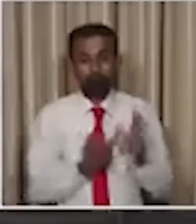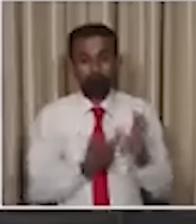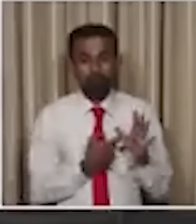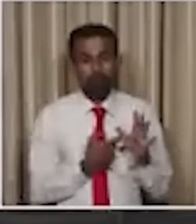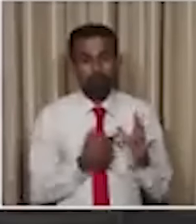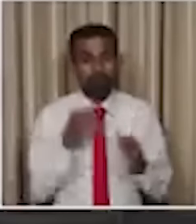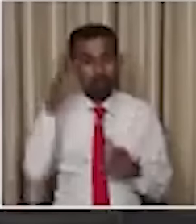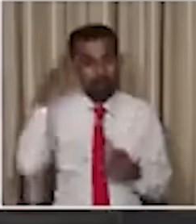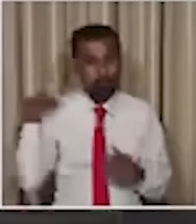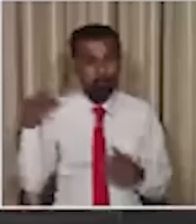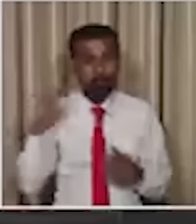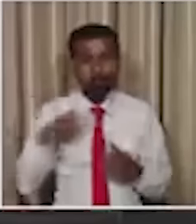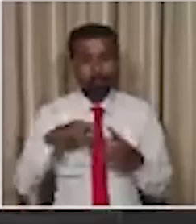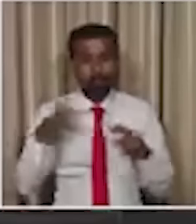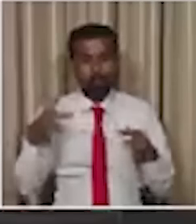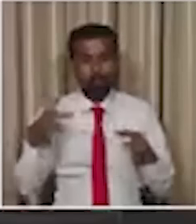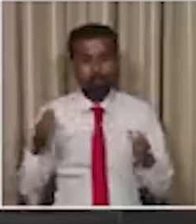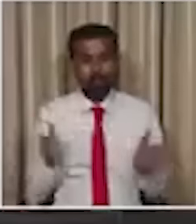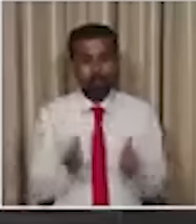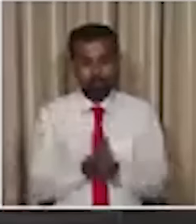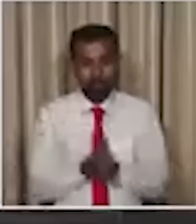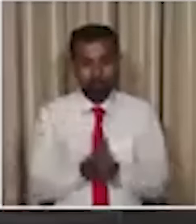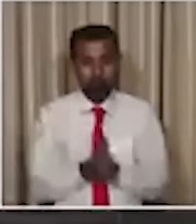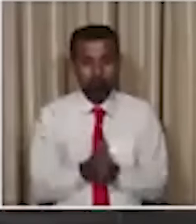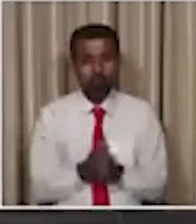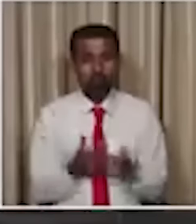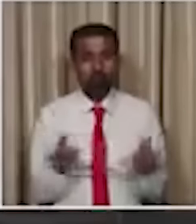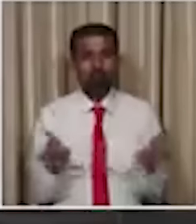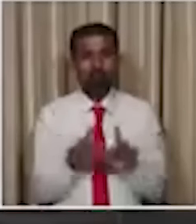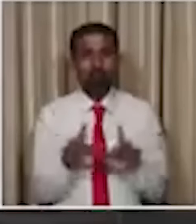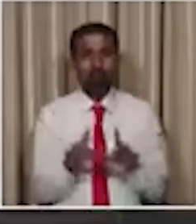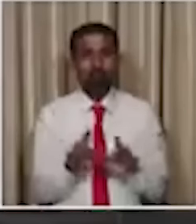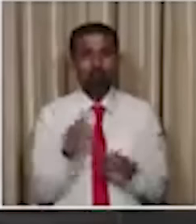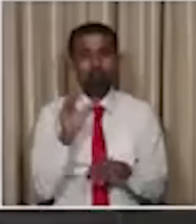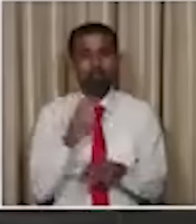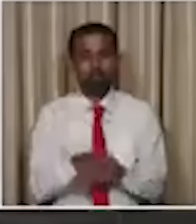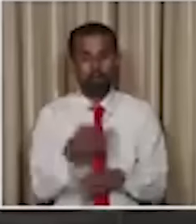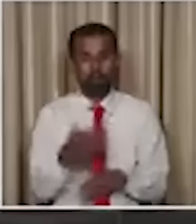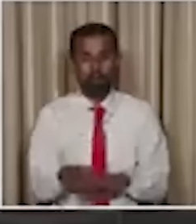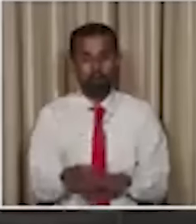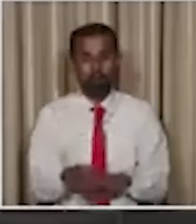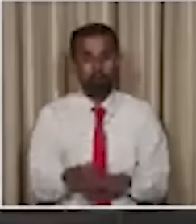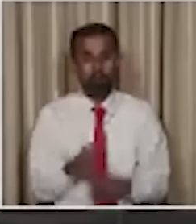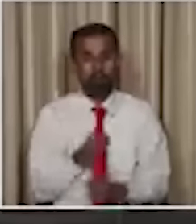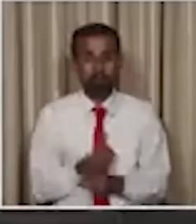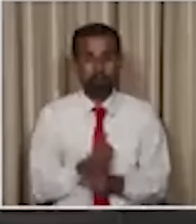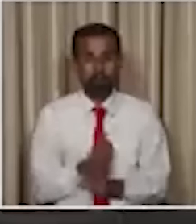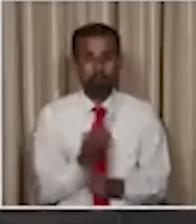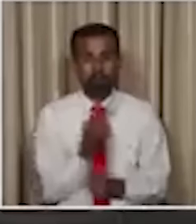සාරාගේ මවගේ DNA සමග ගැළපෙන බව රජයේ රස පරීක්ෂක දෙපාර්තමේන්තුව විසින්